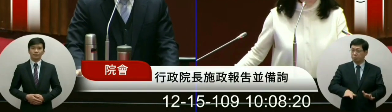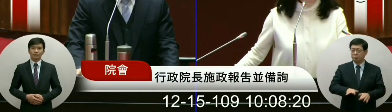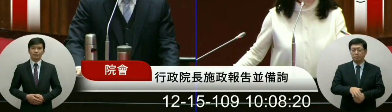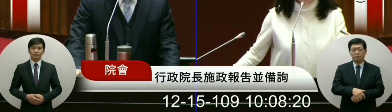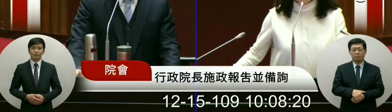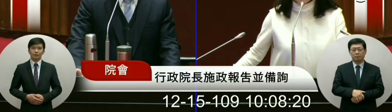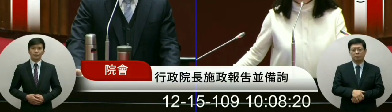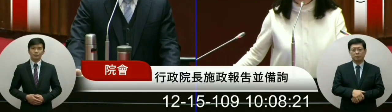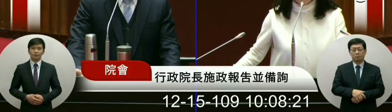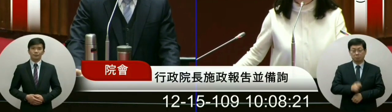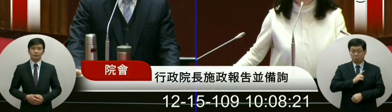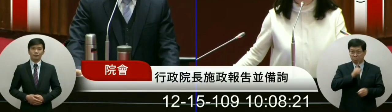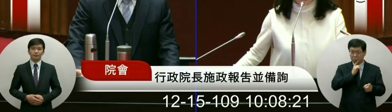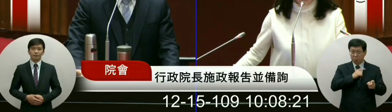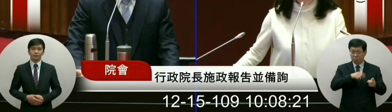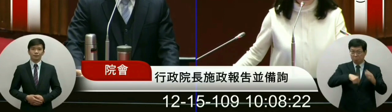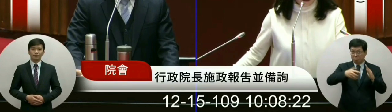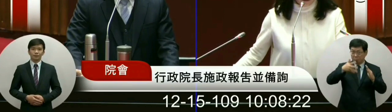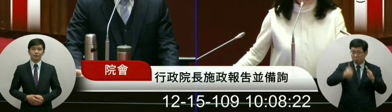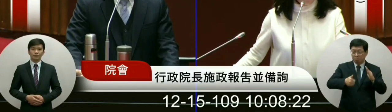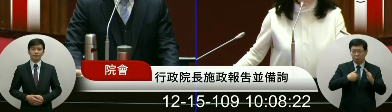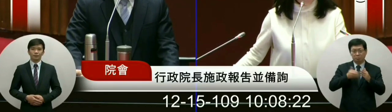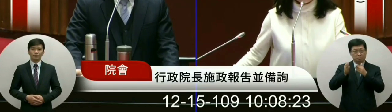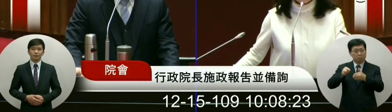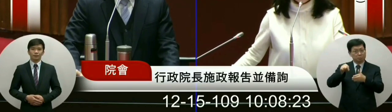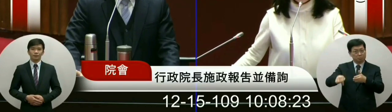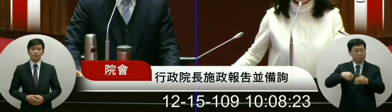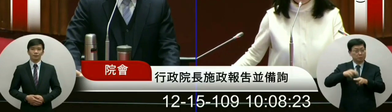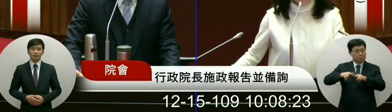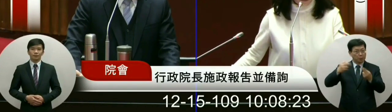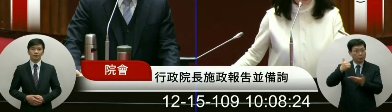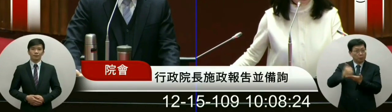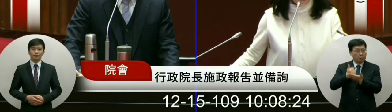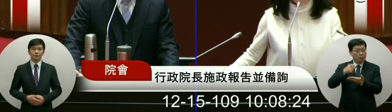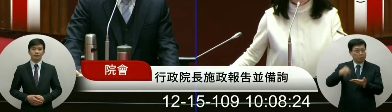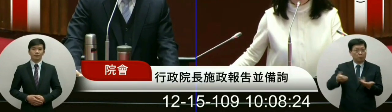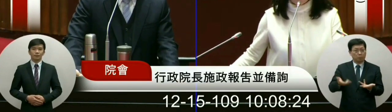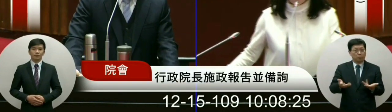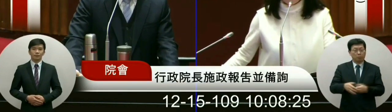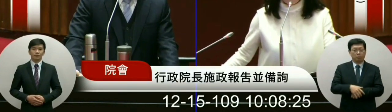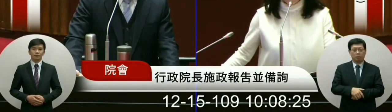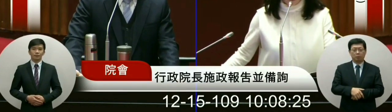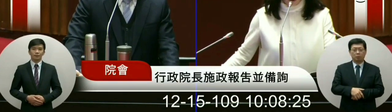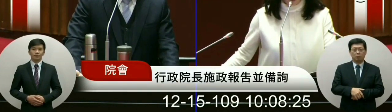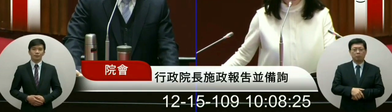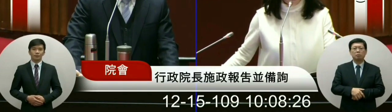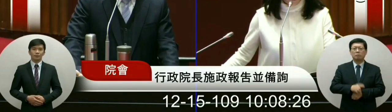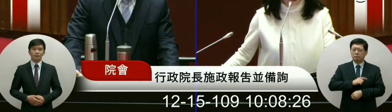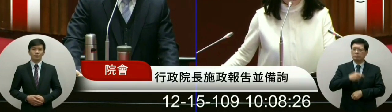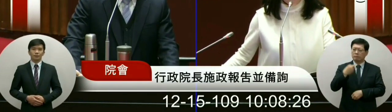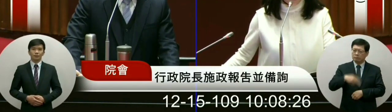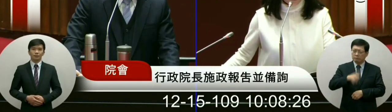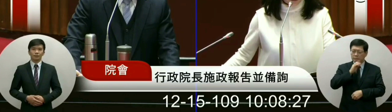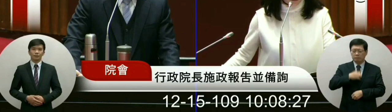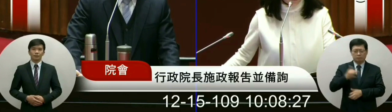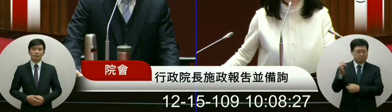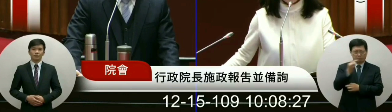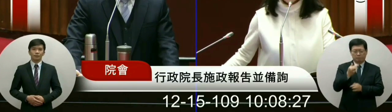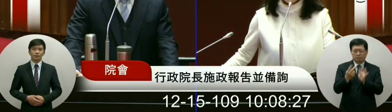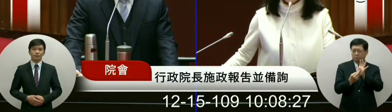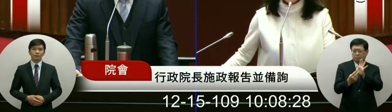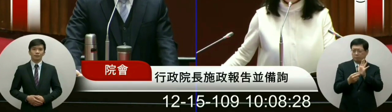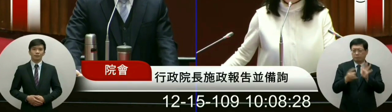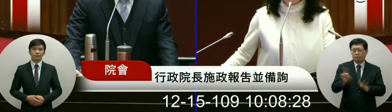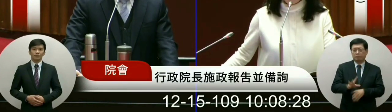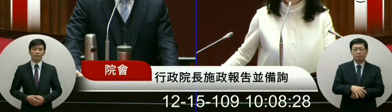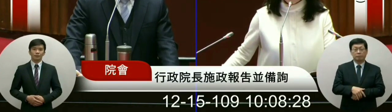止，我从来没有听过院长您对于开放进口美猪美牛的政策有过完整的政策